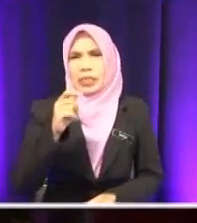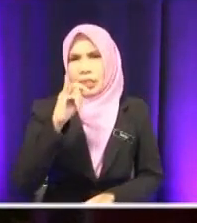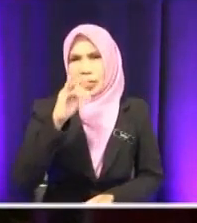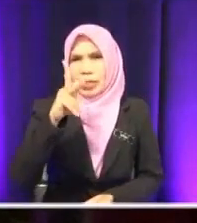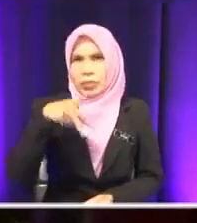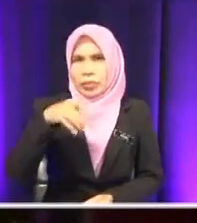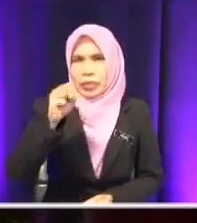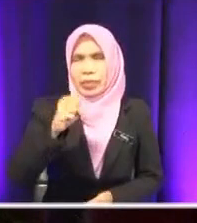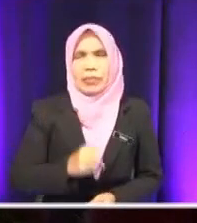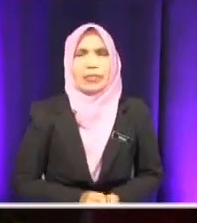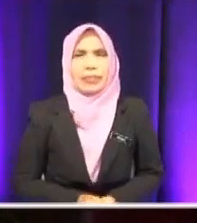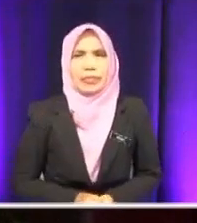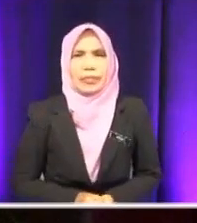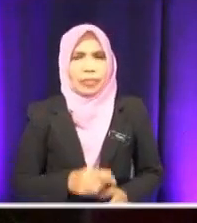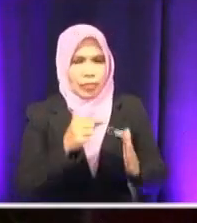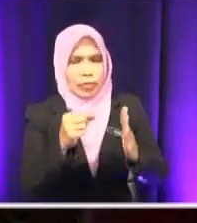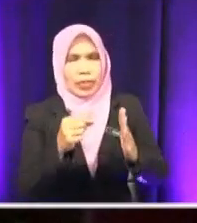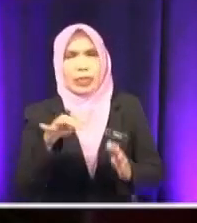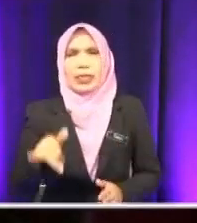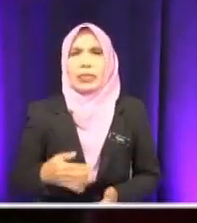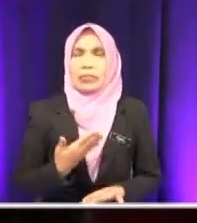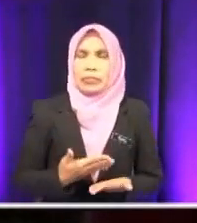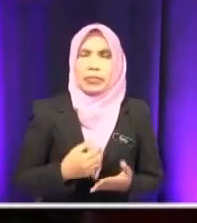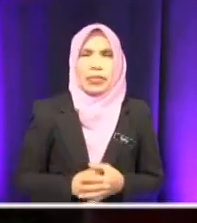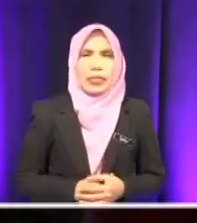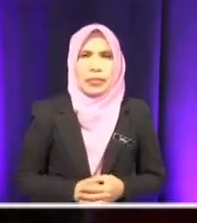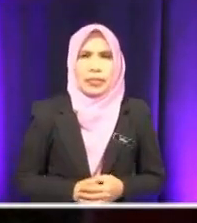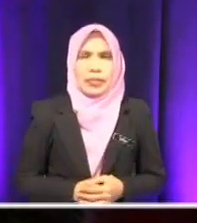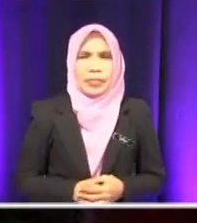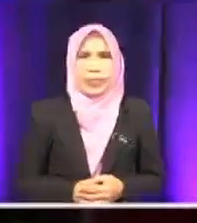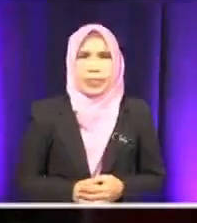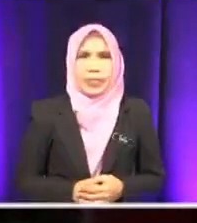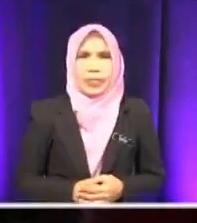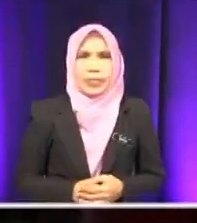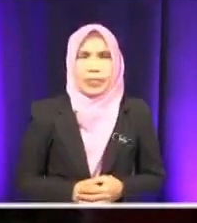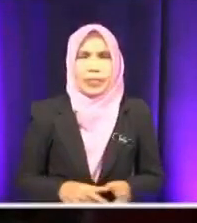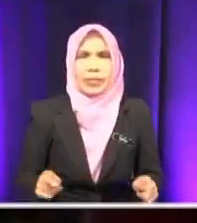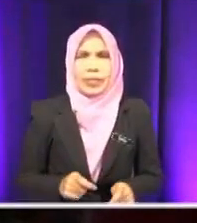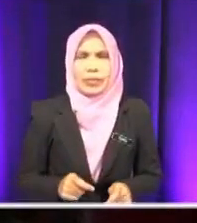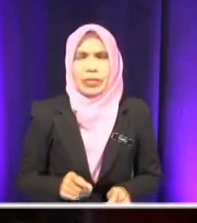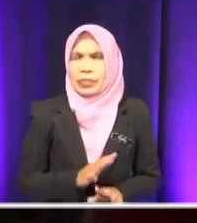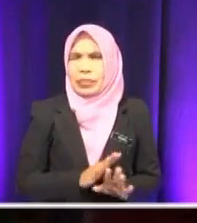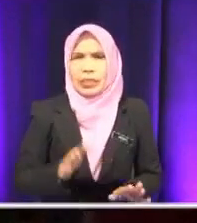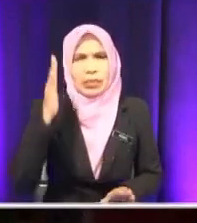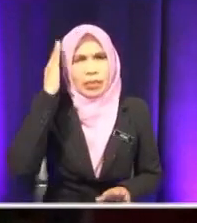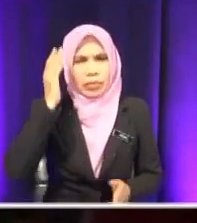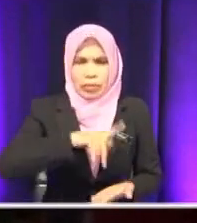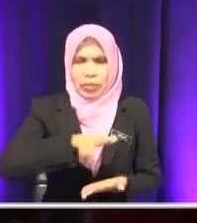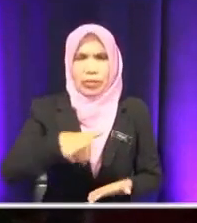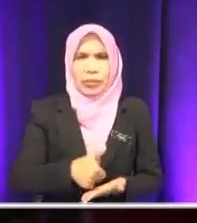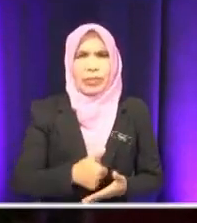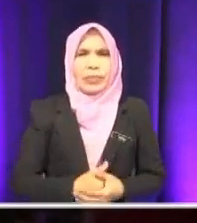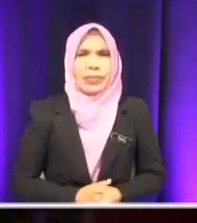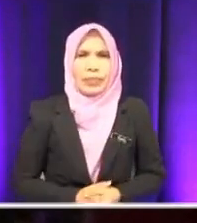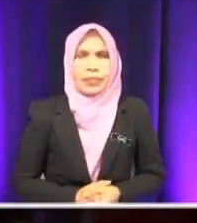Mungkin dia ada tahu beberapa ilmu penting untuk soalnya tapi dia tak tahu keseluruhannya Jadi macam mana kita pilih